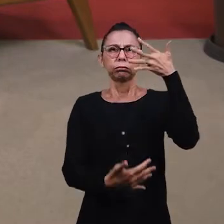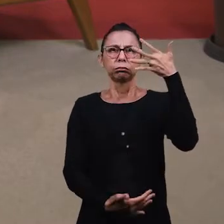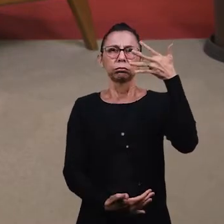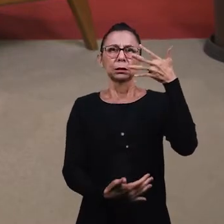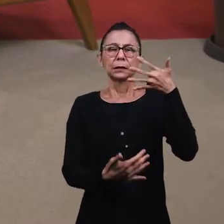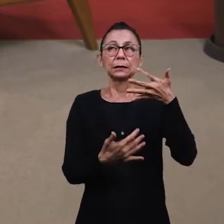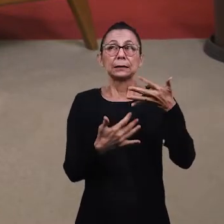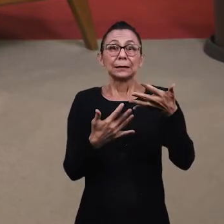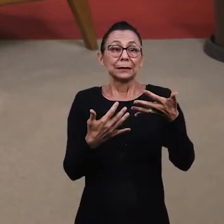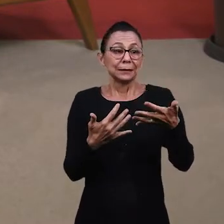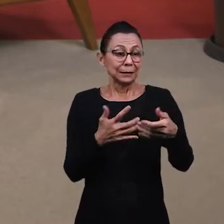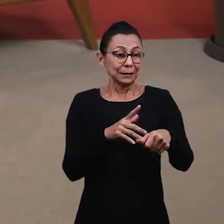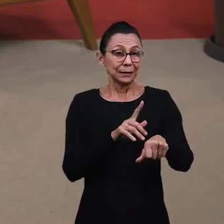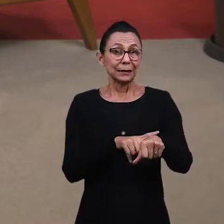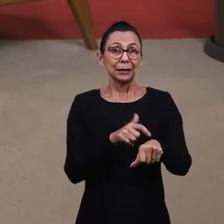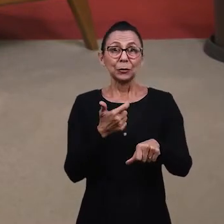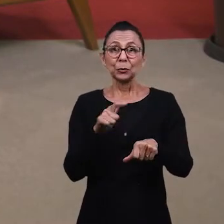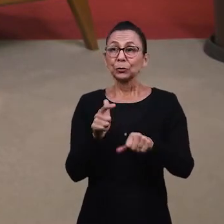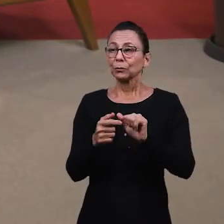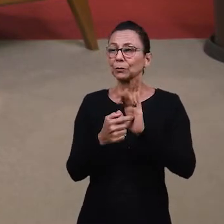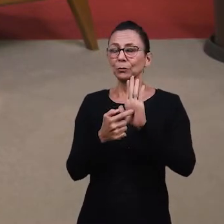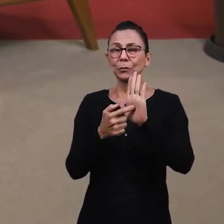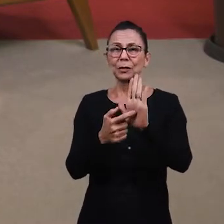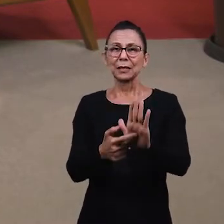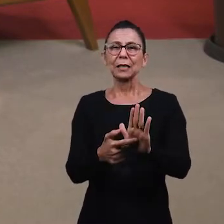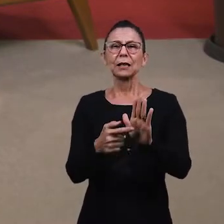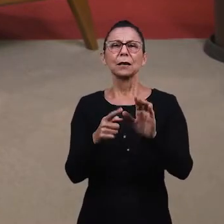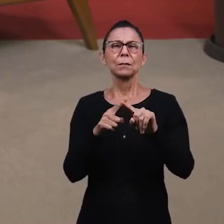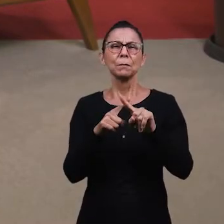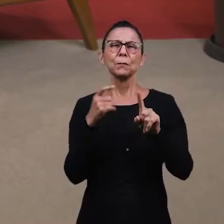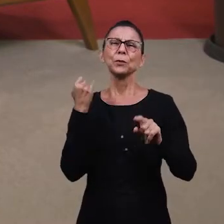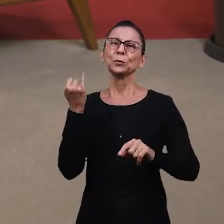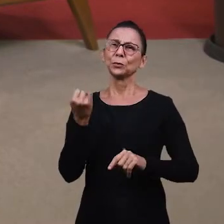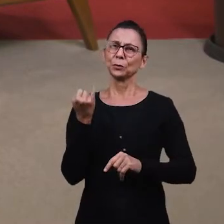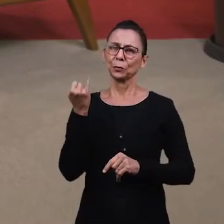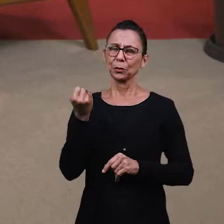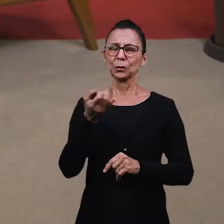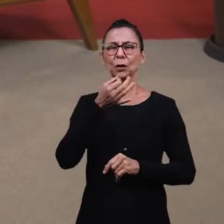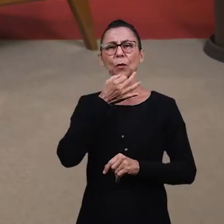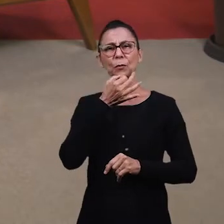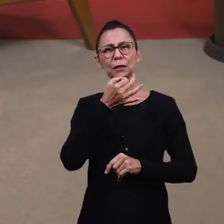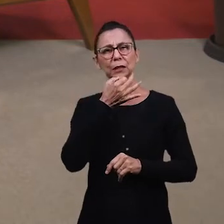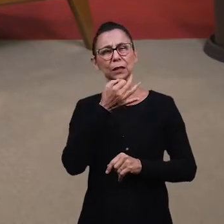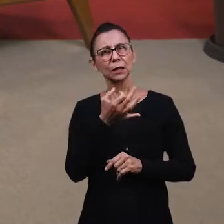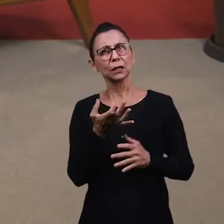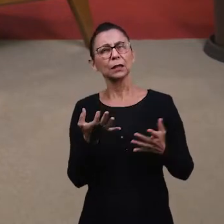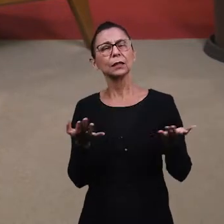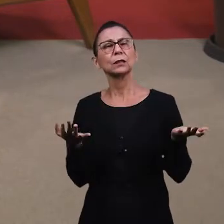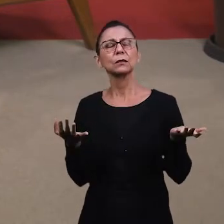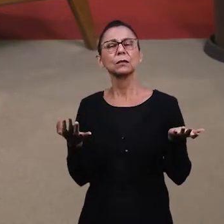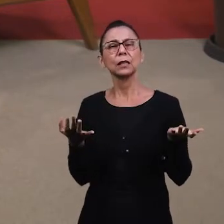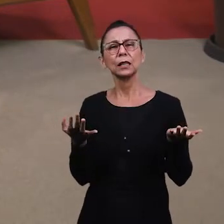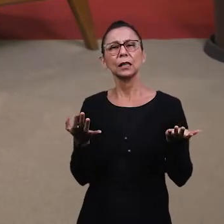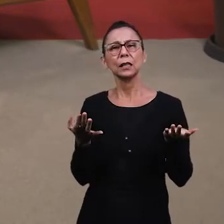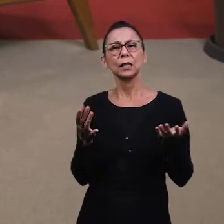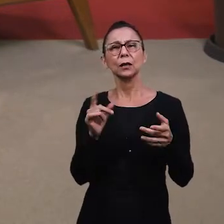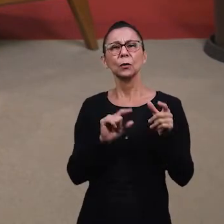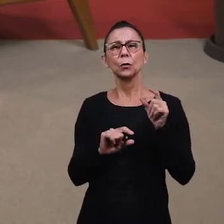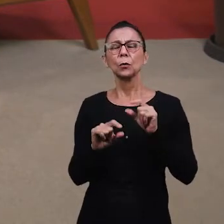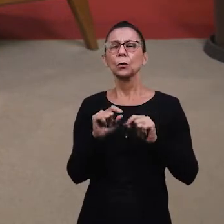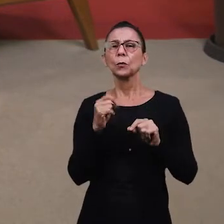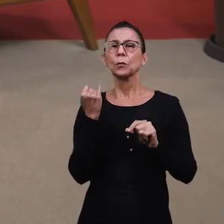participations qui sont envoyées pour le programme. Daniel, nous avons reçu cette semaine une grande quantité de